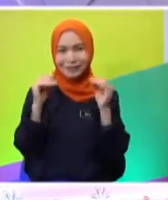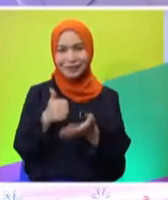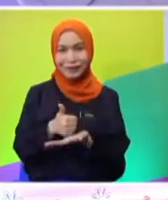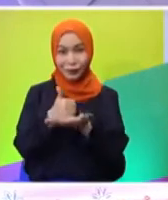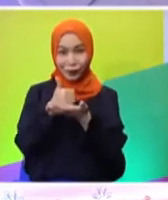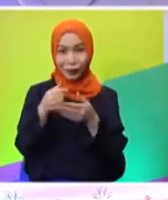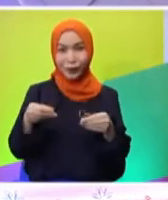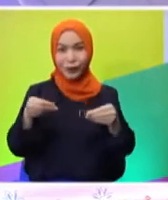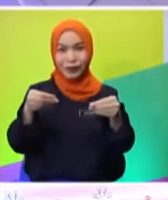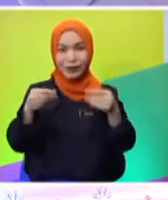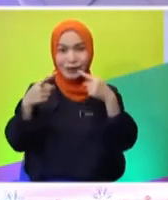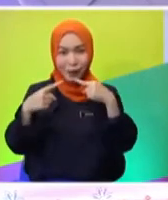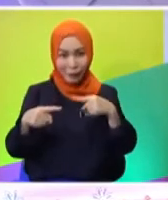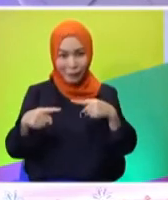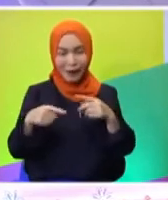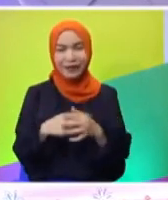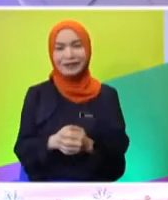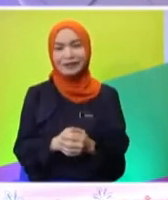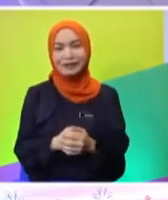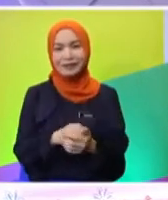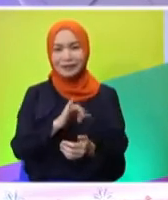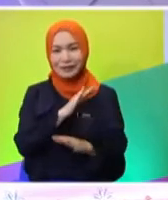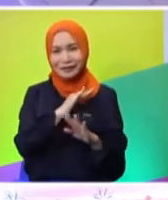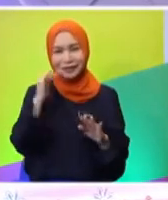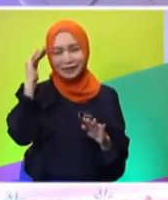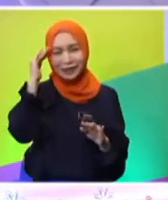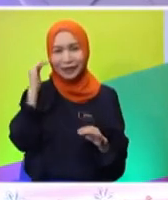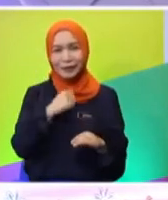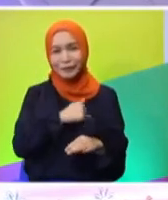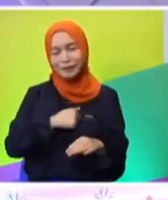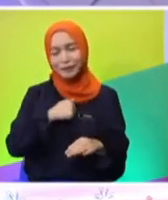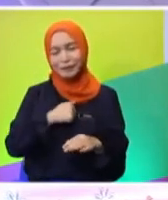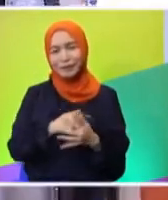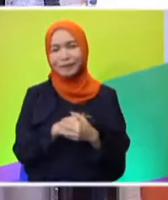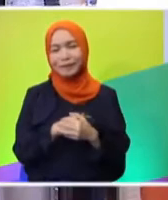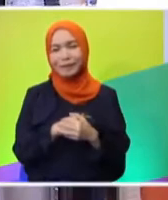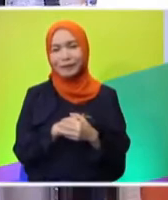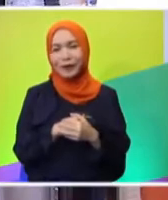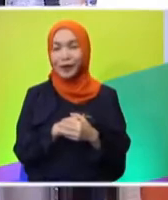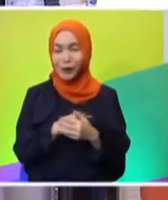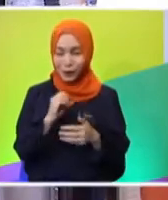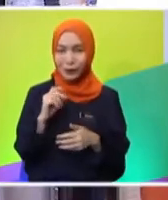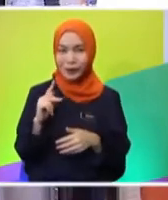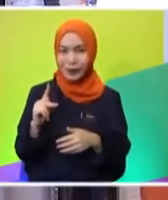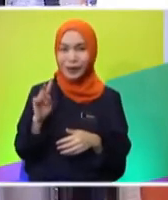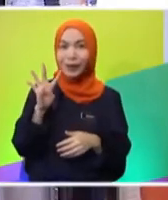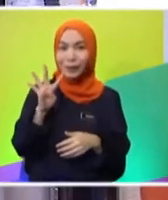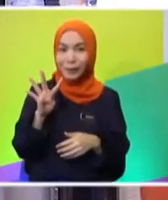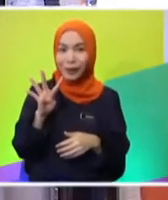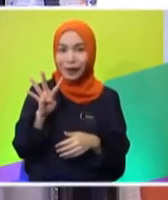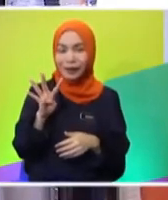langsung budaya baik cegukan sayurku bekas sekalipun engkau anak desa guna bekas plastik empat bekas plastik